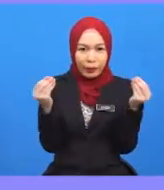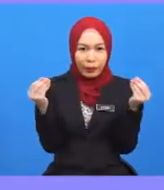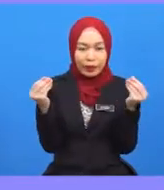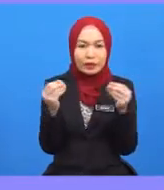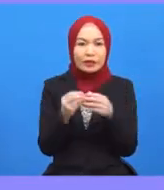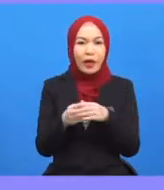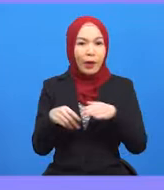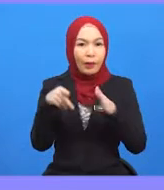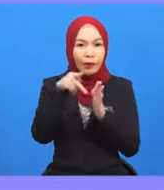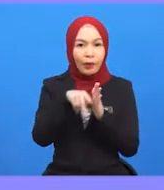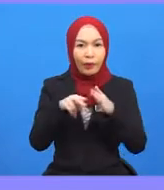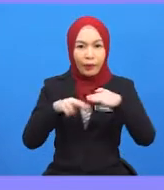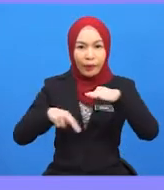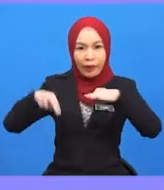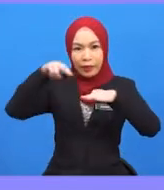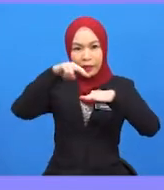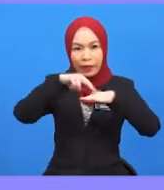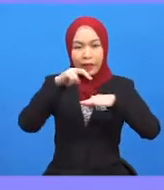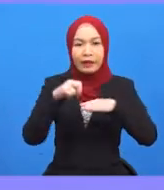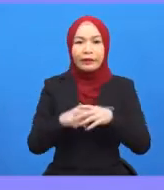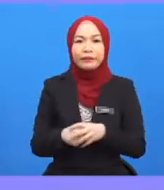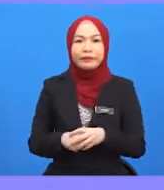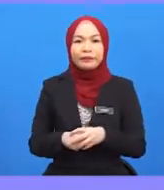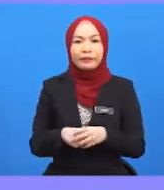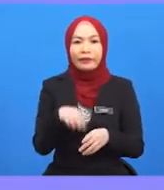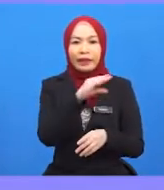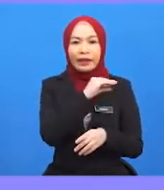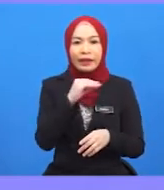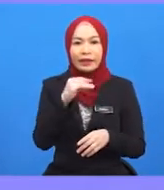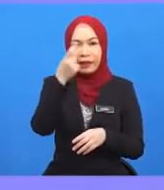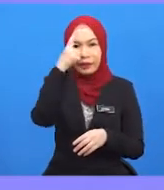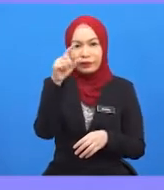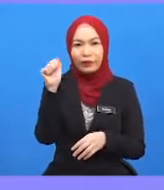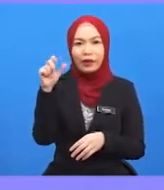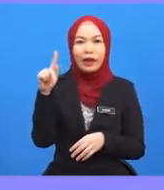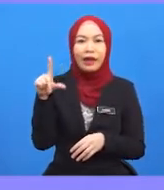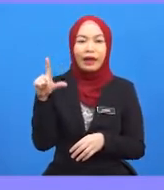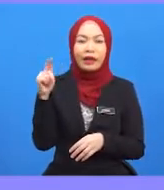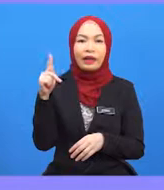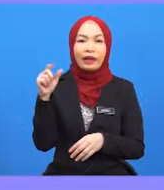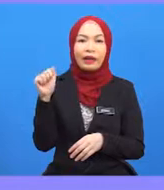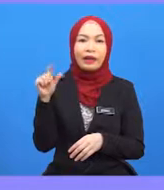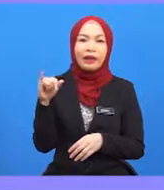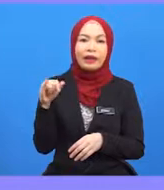Manakala untuk penyengat, kita boleh menggunakan cuka. Bagus, cuka.